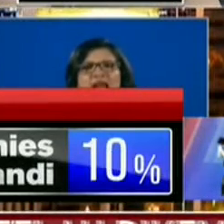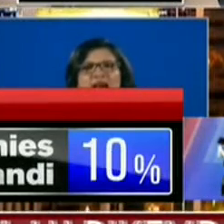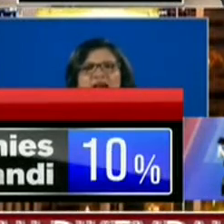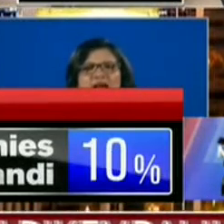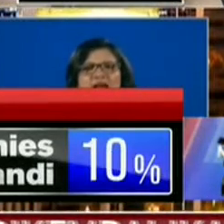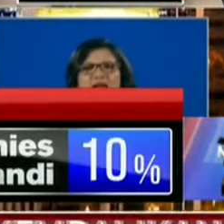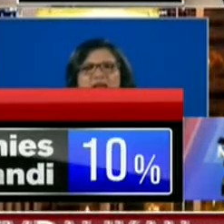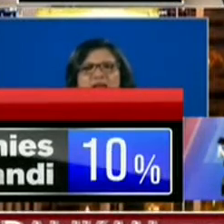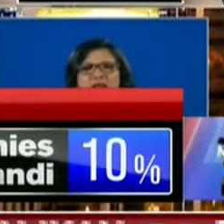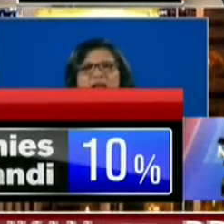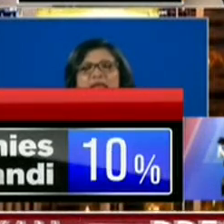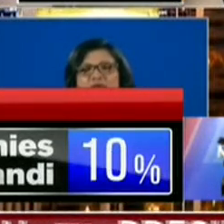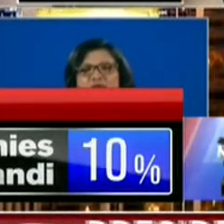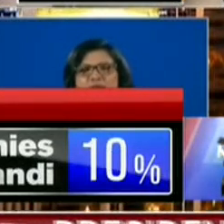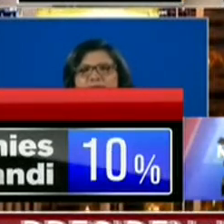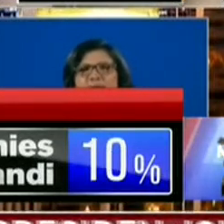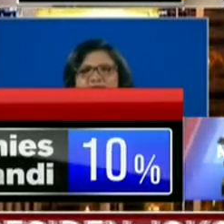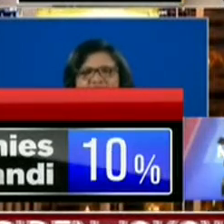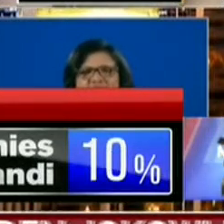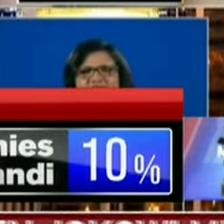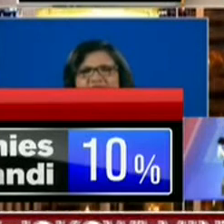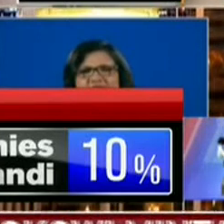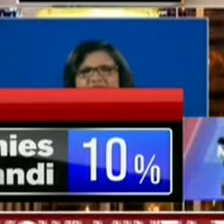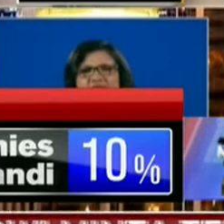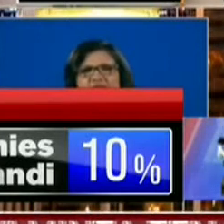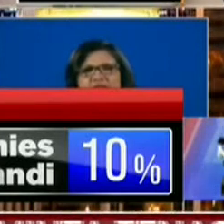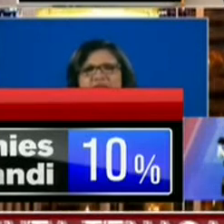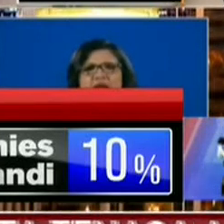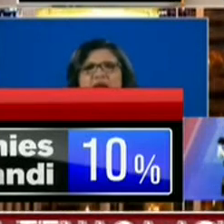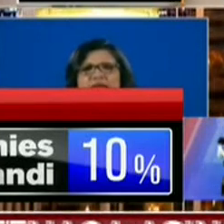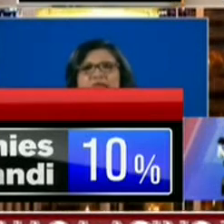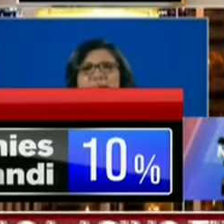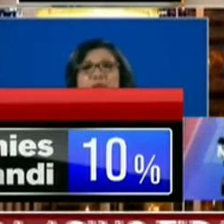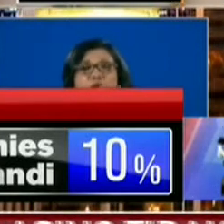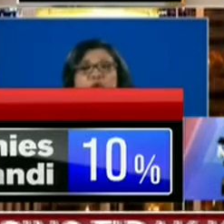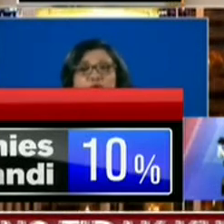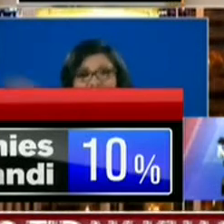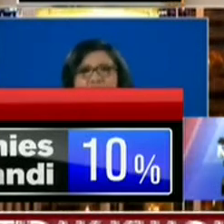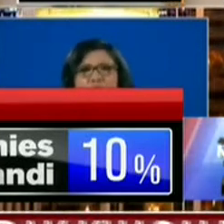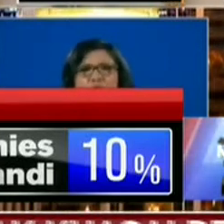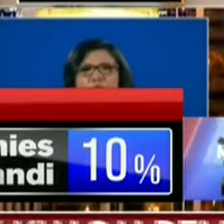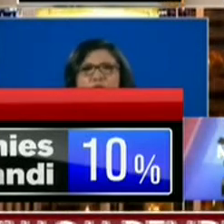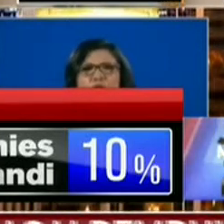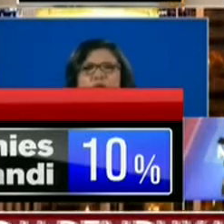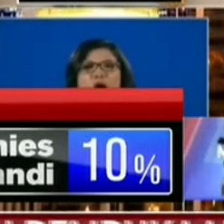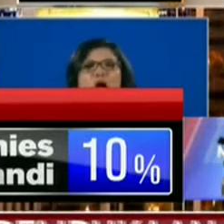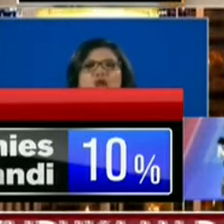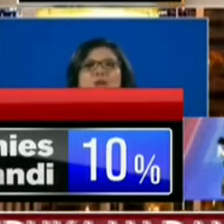saja, diangsur oleh rakyat Jakarta, warga DKI, 30 tahun itu harus